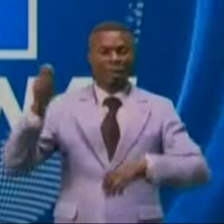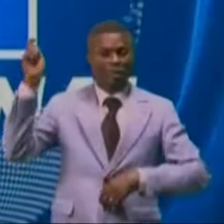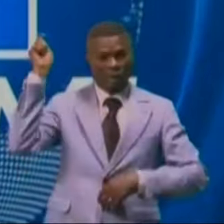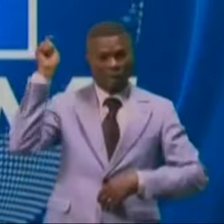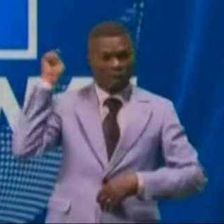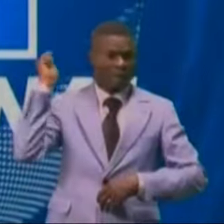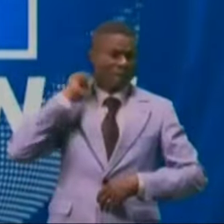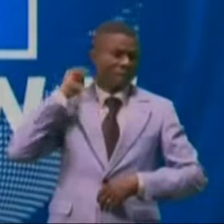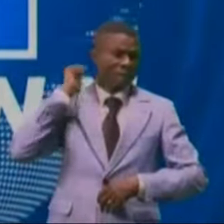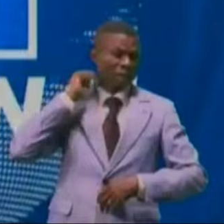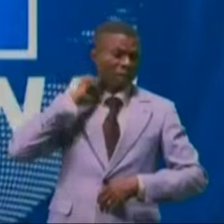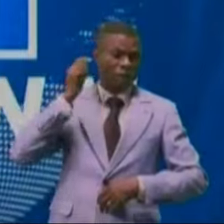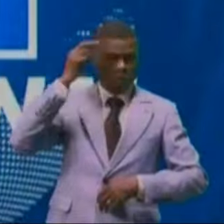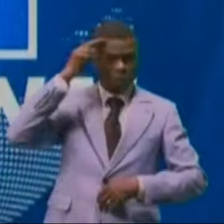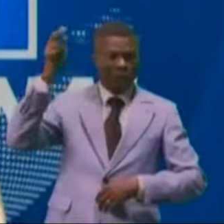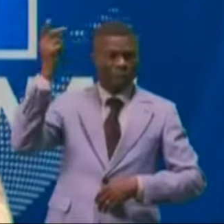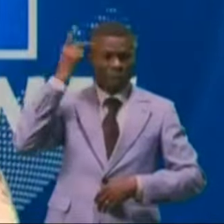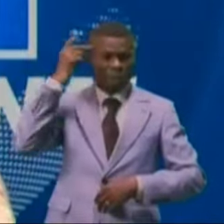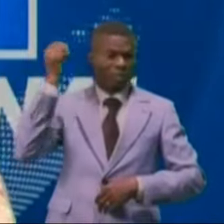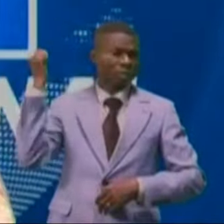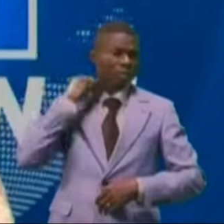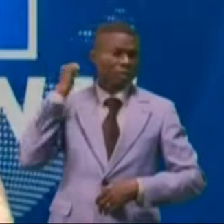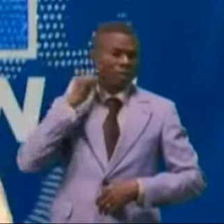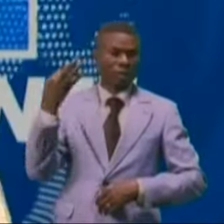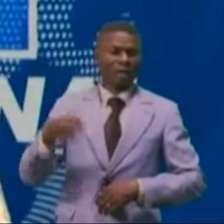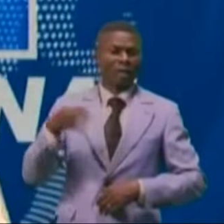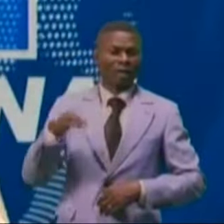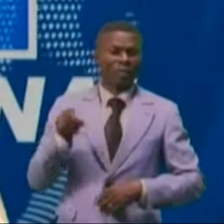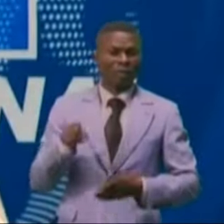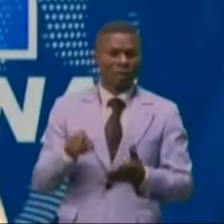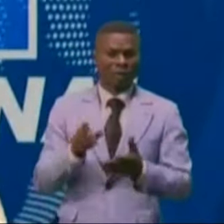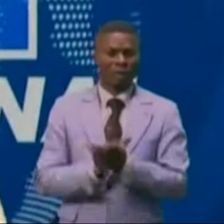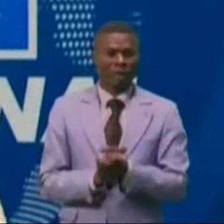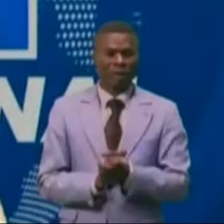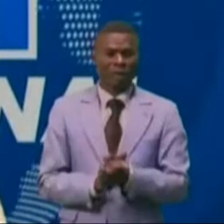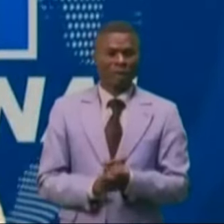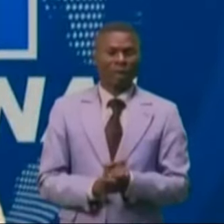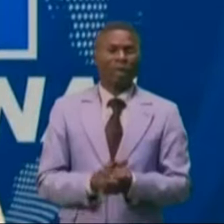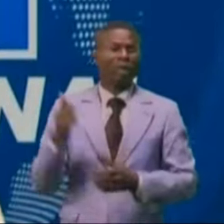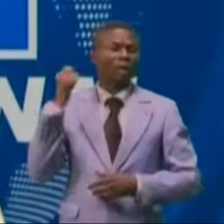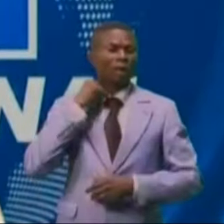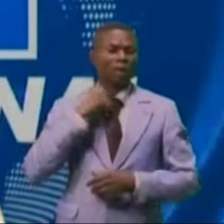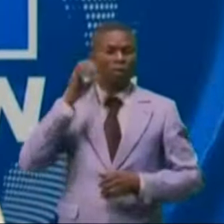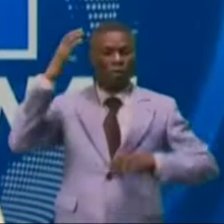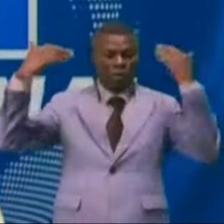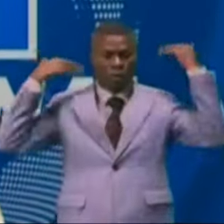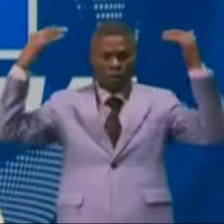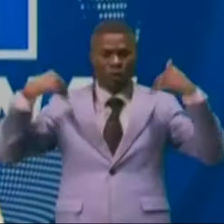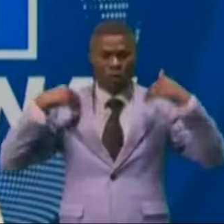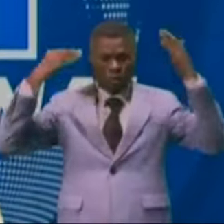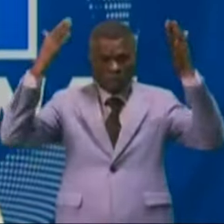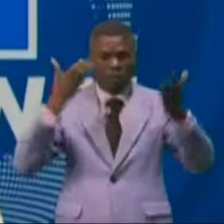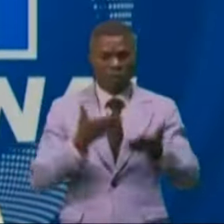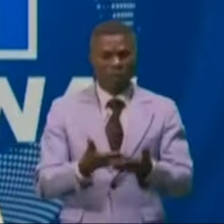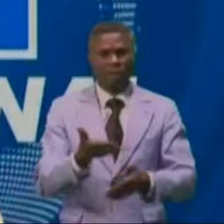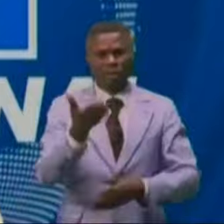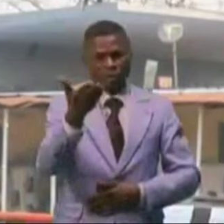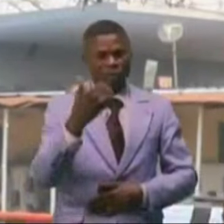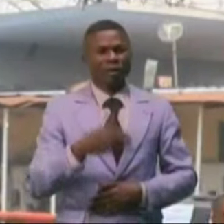de Kinshasa par le professeur Dr François Njibu Kapend. Il s'agit de la médecine physique et réadaptation. Reportage.